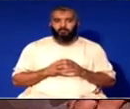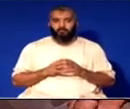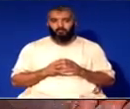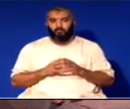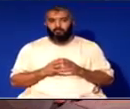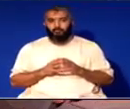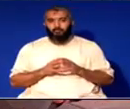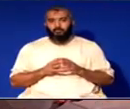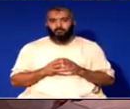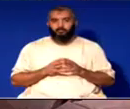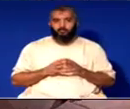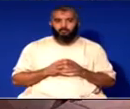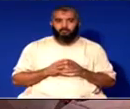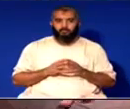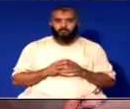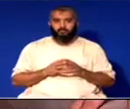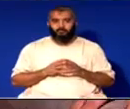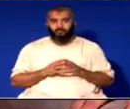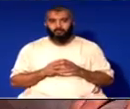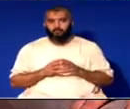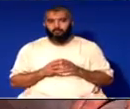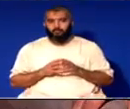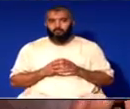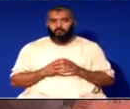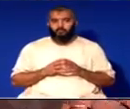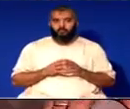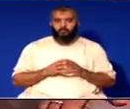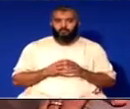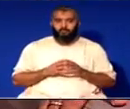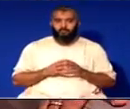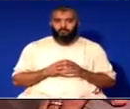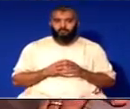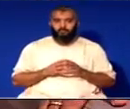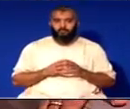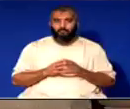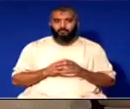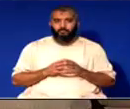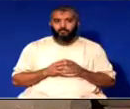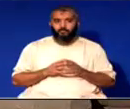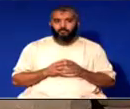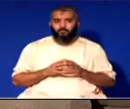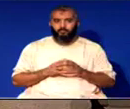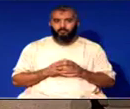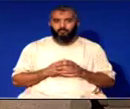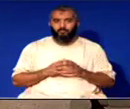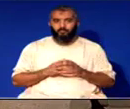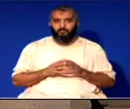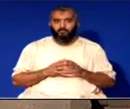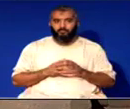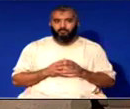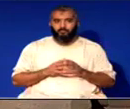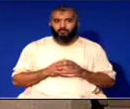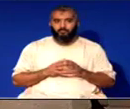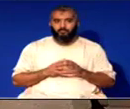الأذان، تقول لك وأنا كنت قاعد نصلي وهي بالها باللي الأذان مازال ما أذنش، نعم، شربت الماء